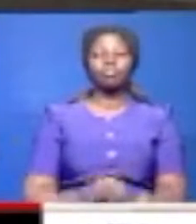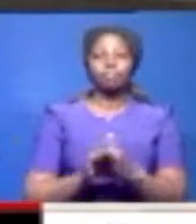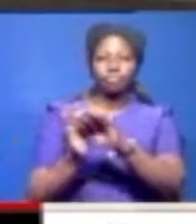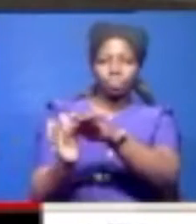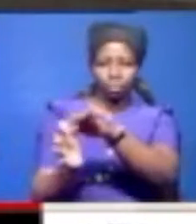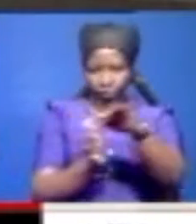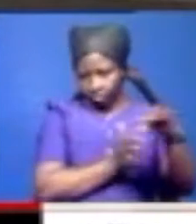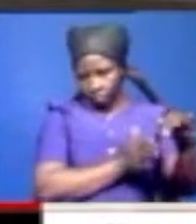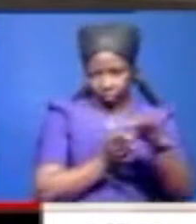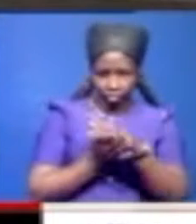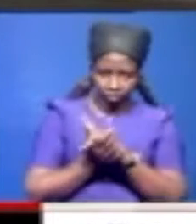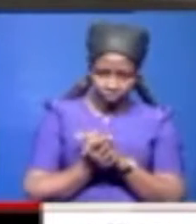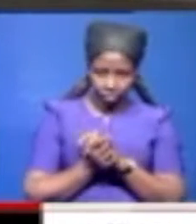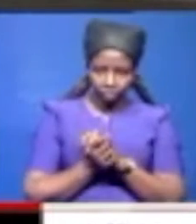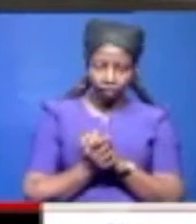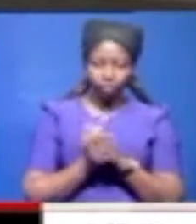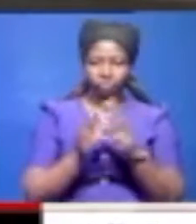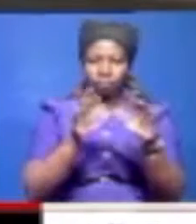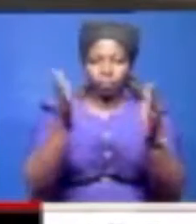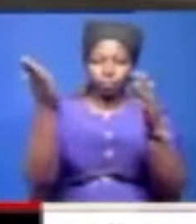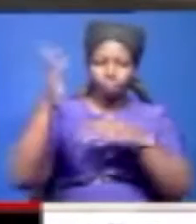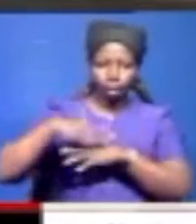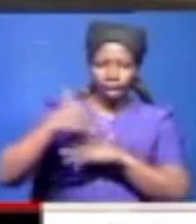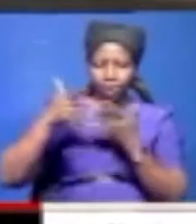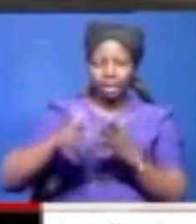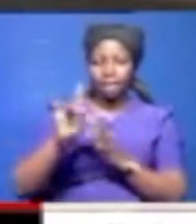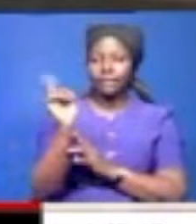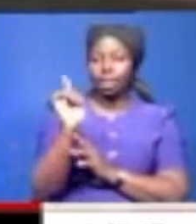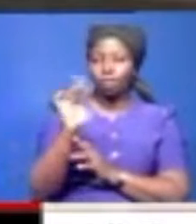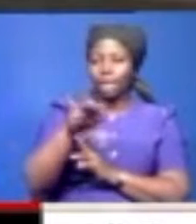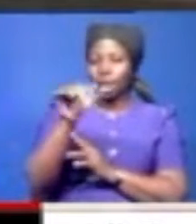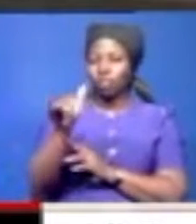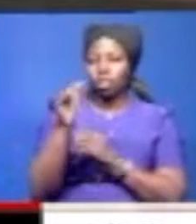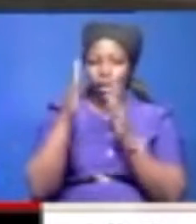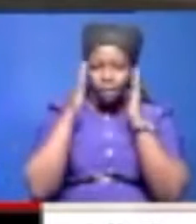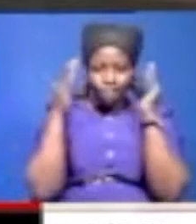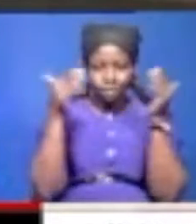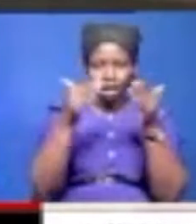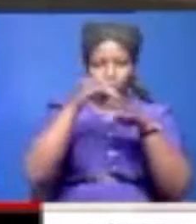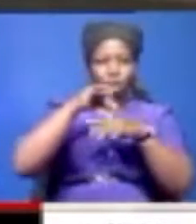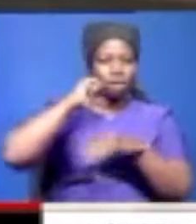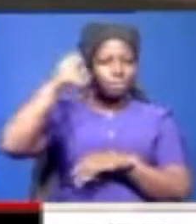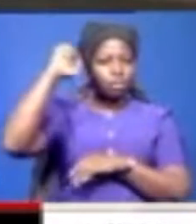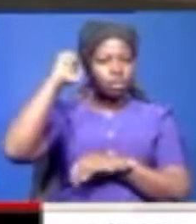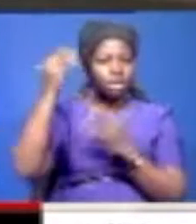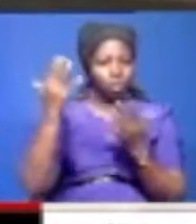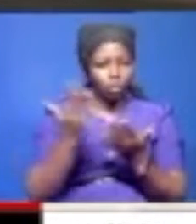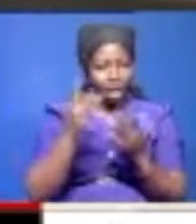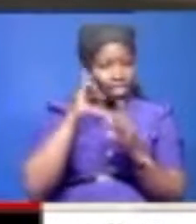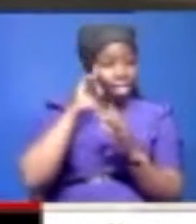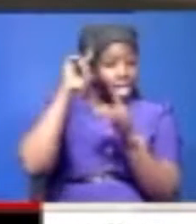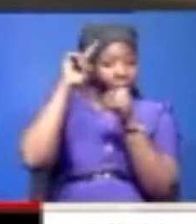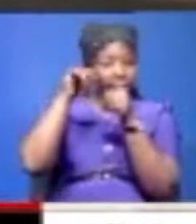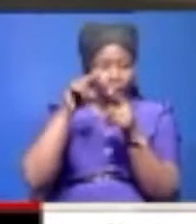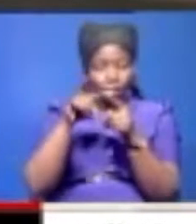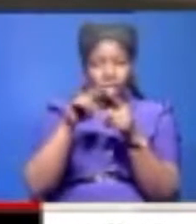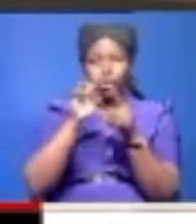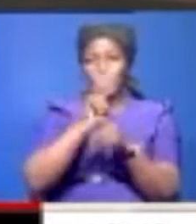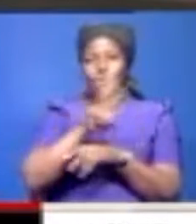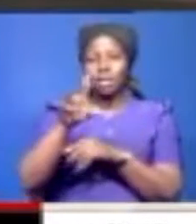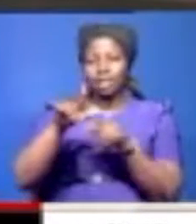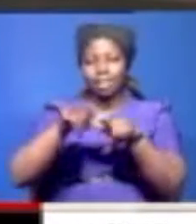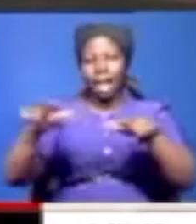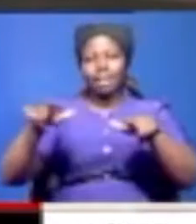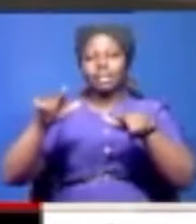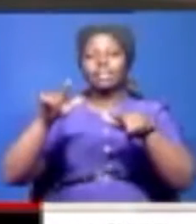Tuondoke gatuzi la Mombasa, turejee hapa kwenye gatuzi la Nairobi, tutupie jicho siasa mtazamaji, ambapo azma ya mbunge wa eneo bunge la Westlands team